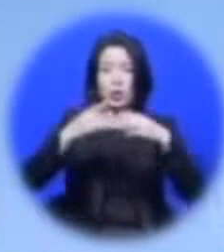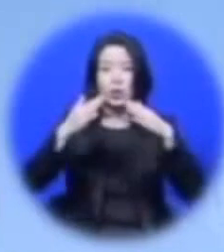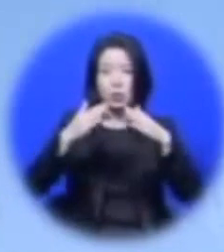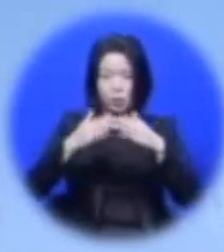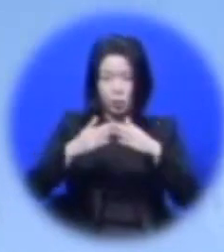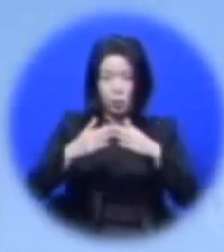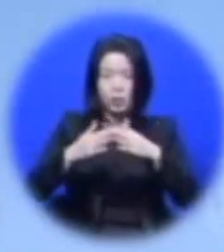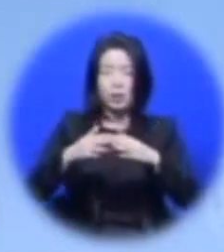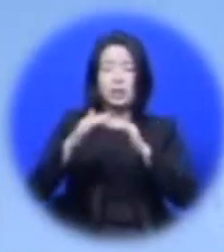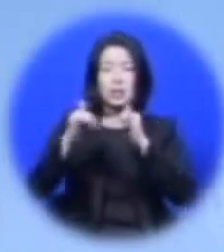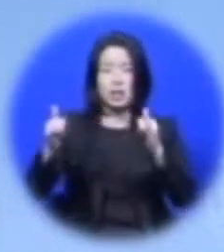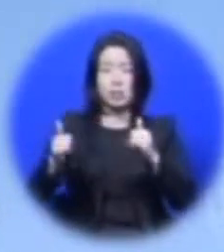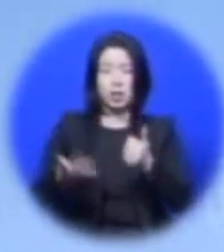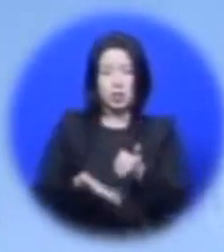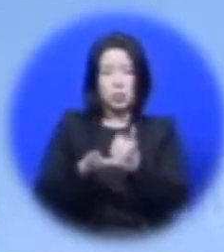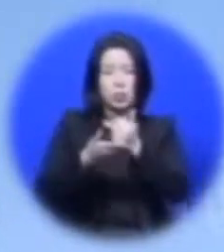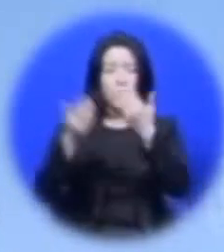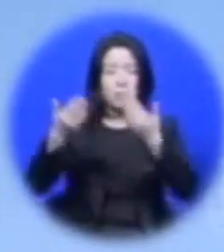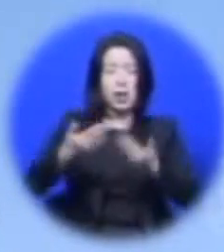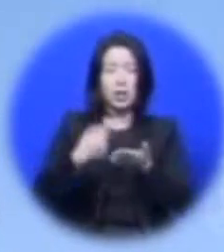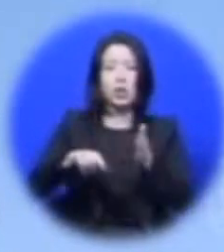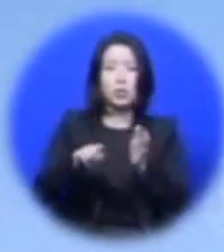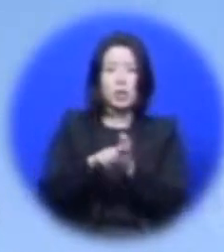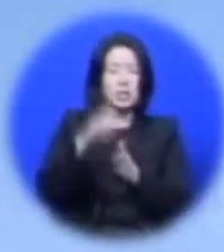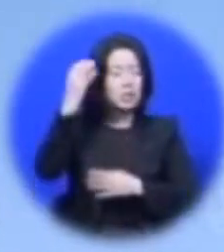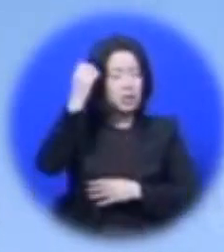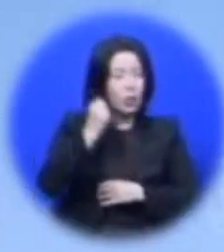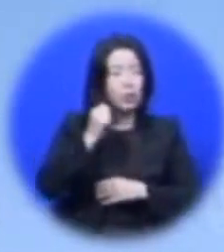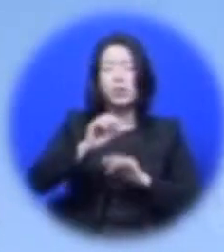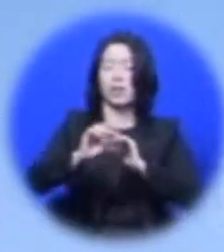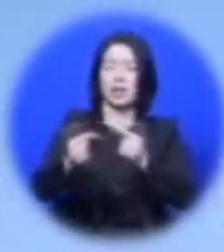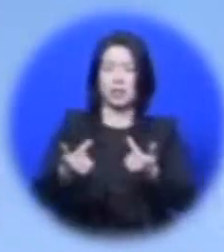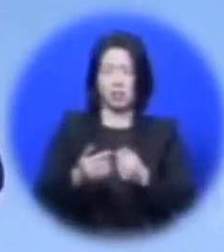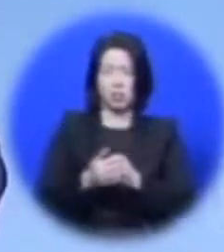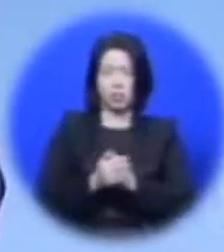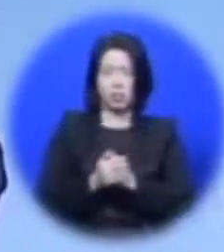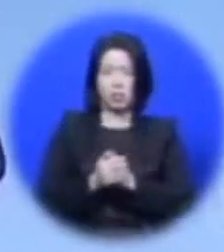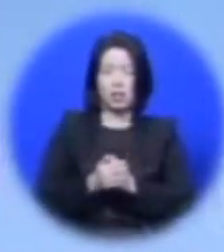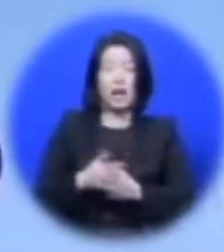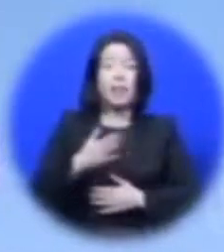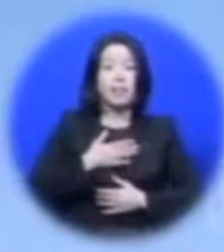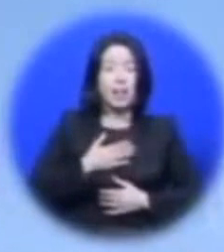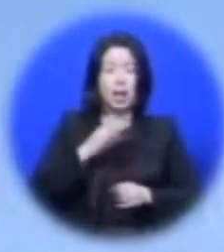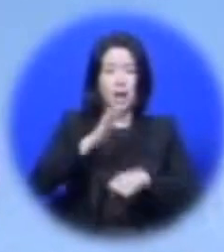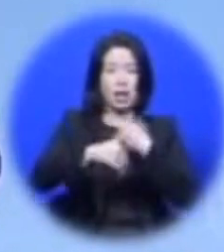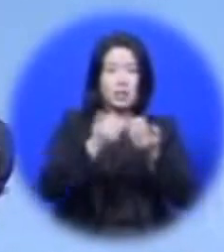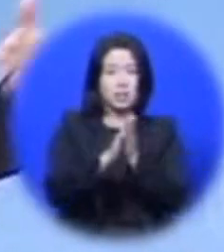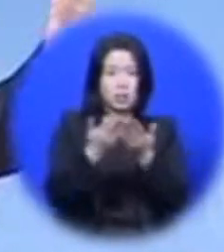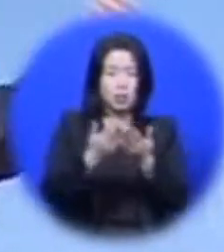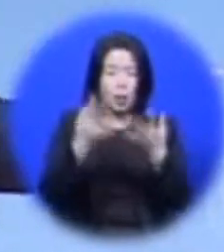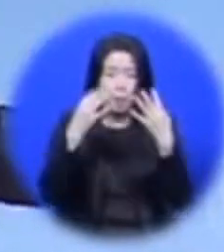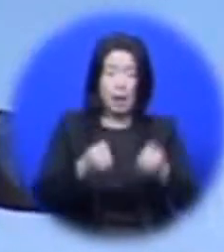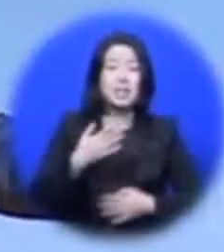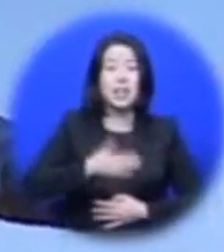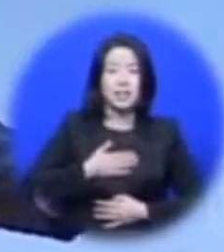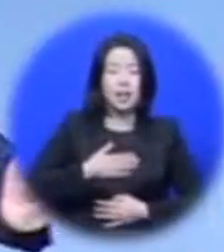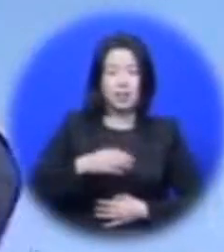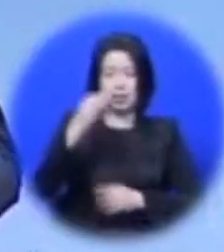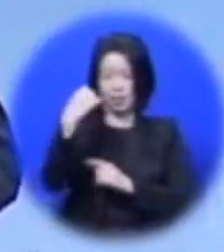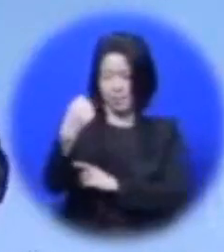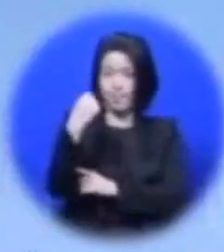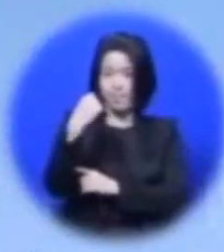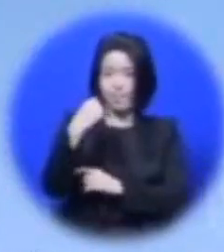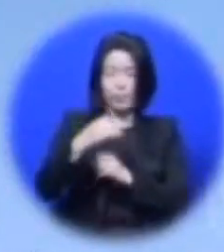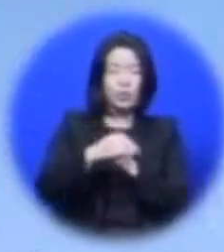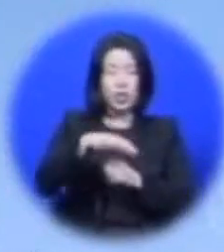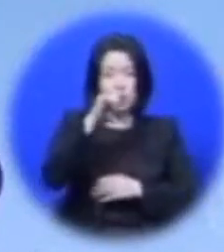존경을 받기 위해서 외우는 게 아니기 때문에 기본으로. 내가 성경을 많이 안다, 내가 실력이 있는 목사다,